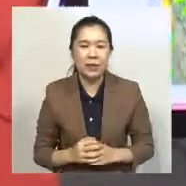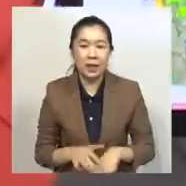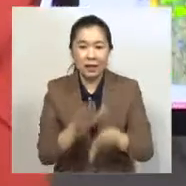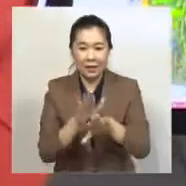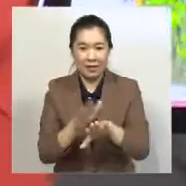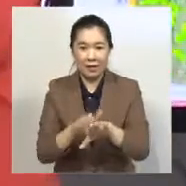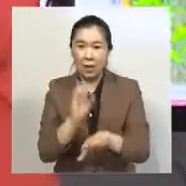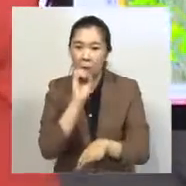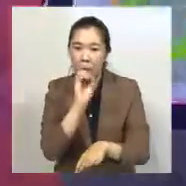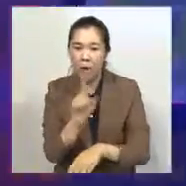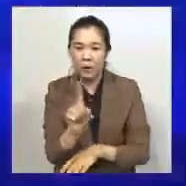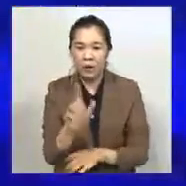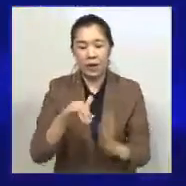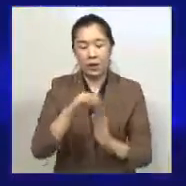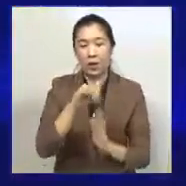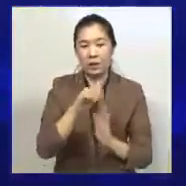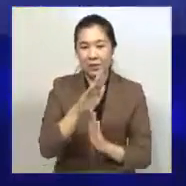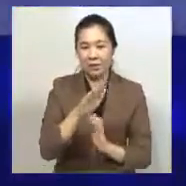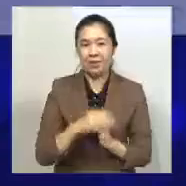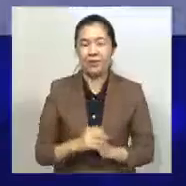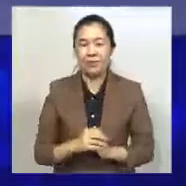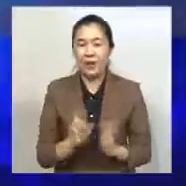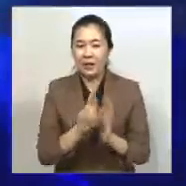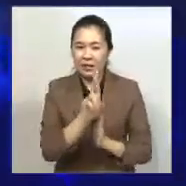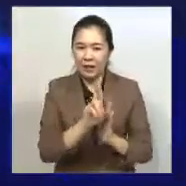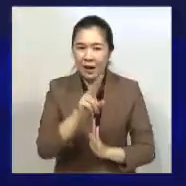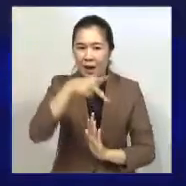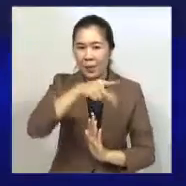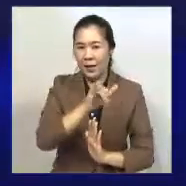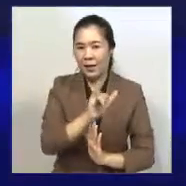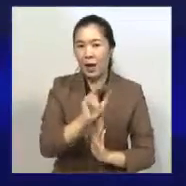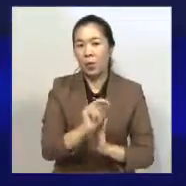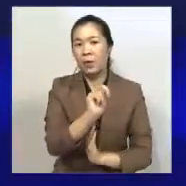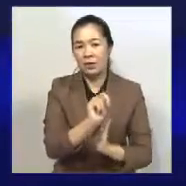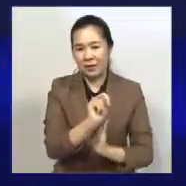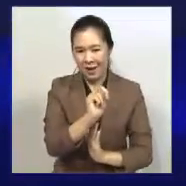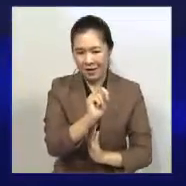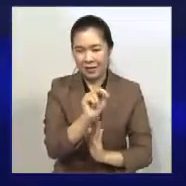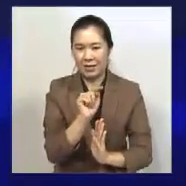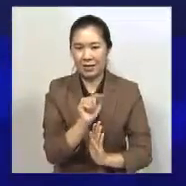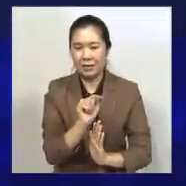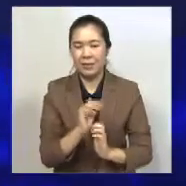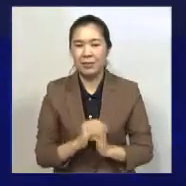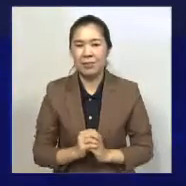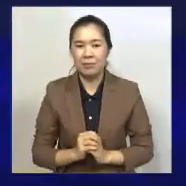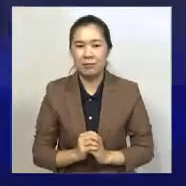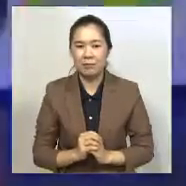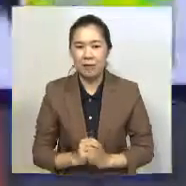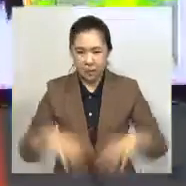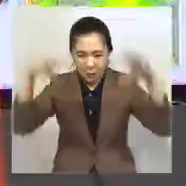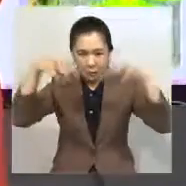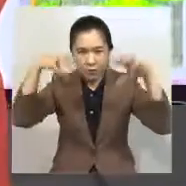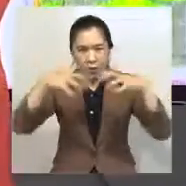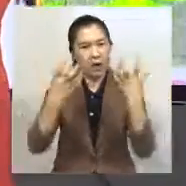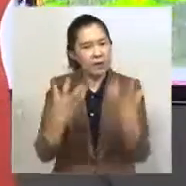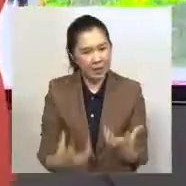พี่น้องประชาชนทางเหนืออยู่ว่าแถวเชียงรายพะเยาน่านกลุ่มต่างๆเหล่านี้กลุ่มนี้ที่มันม้วนลงมาเนี่ยแนวนี้ยังจะมีฝนตกหนัก